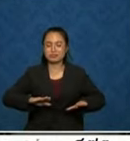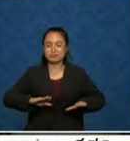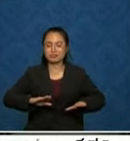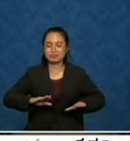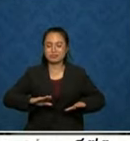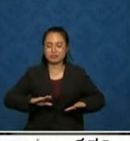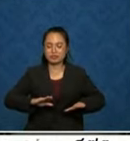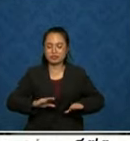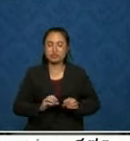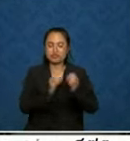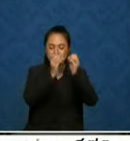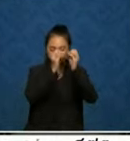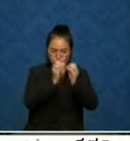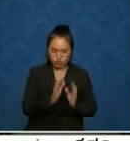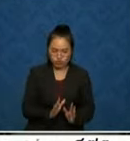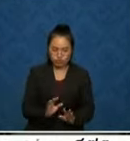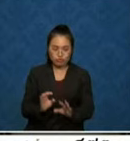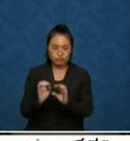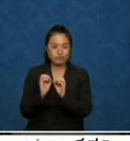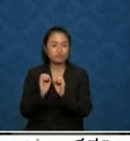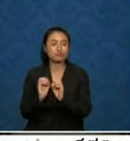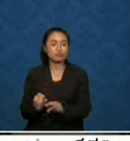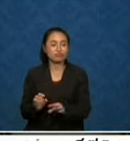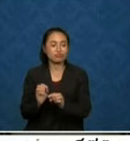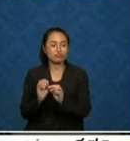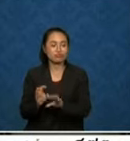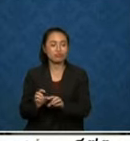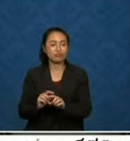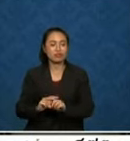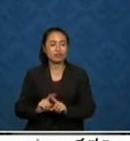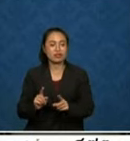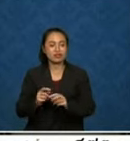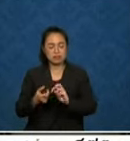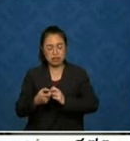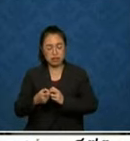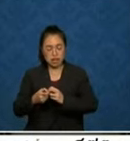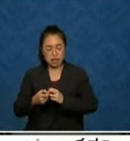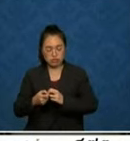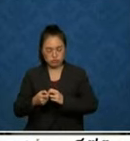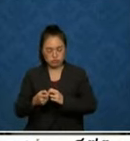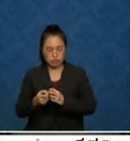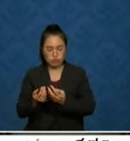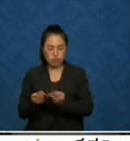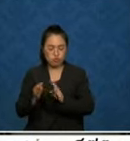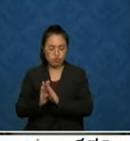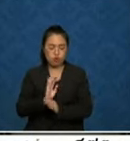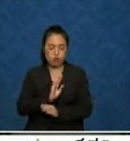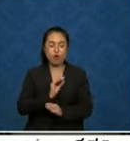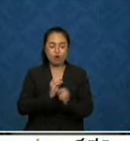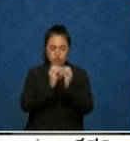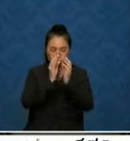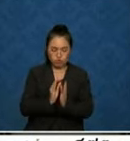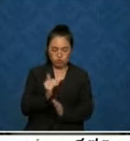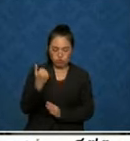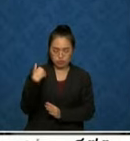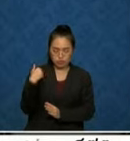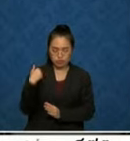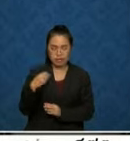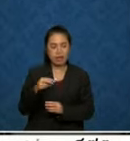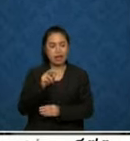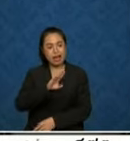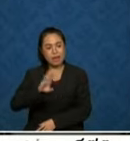ครูที่เขาแม้จะเปี่ยมความหวังดีแค่ไหนก็ตามแต่ภาระในชีวิตครูก็ล้นมือและคุณครูเองก็อยู่ในระบบการศึกษ